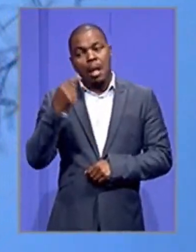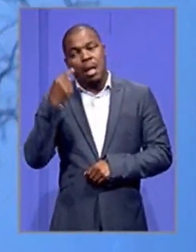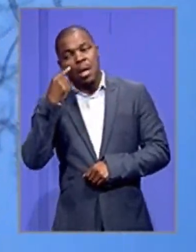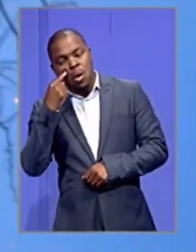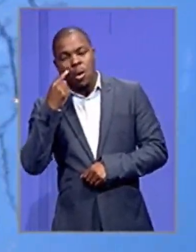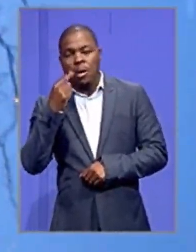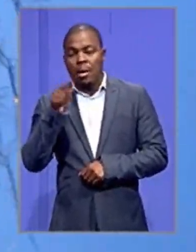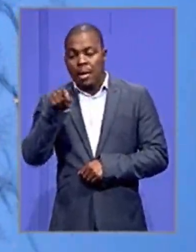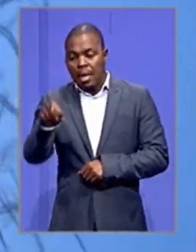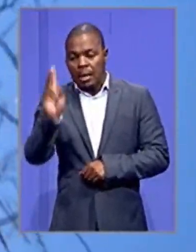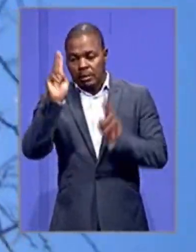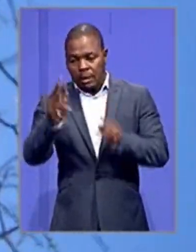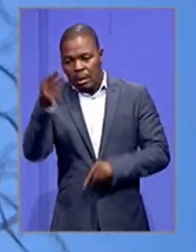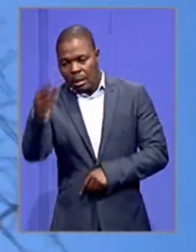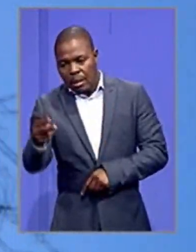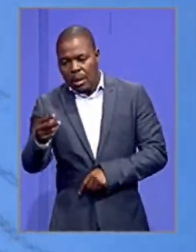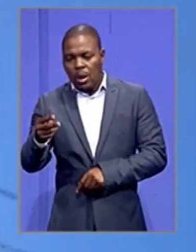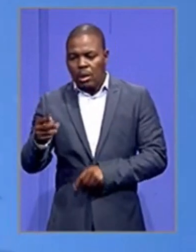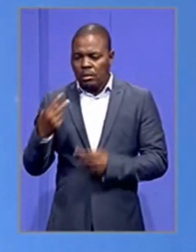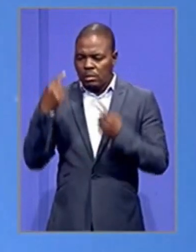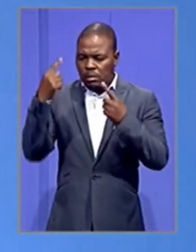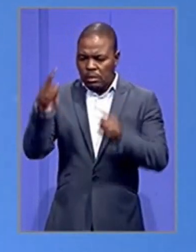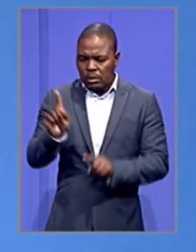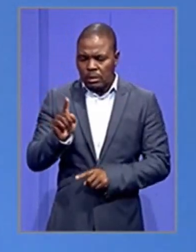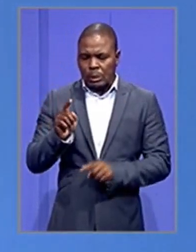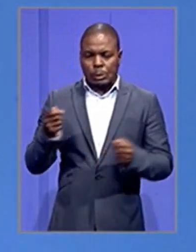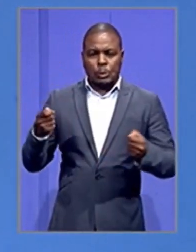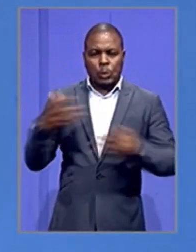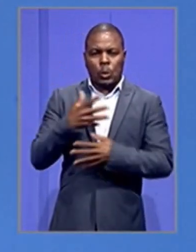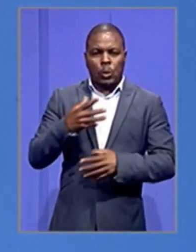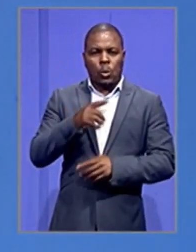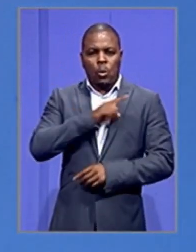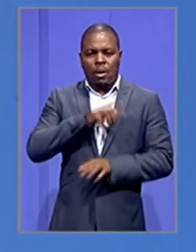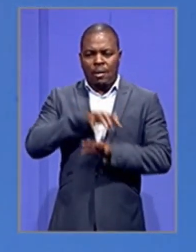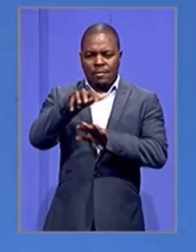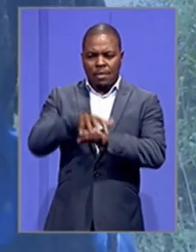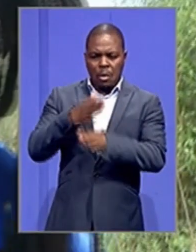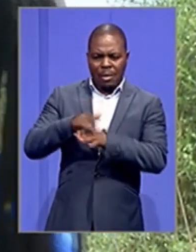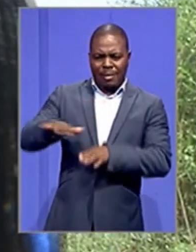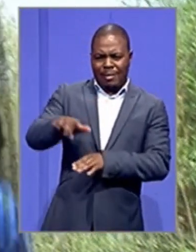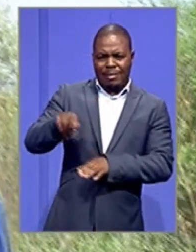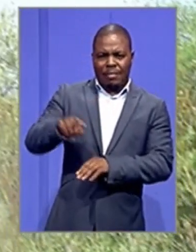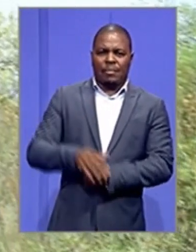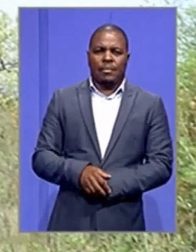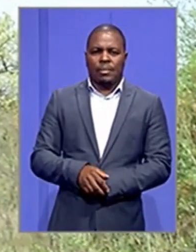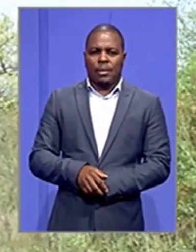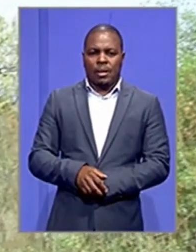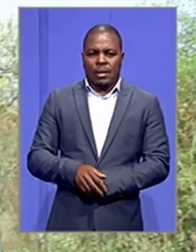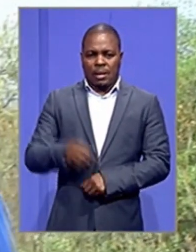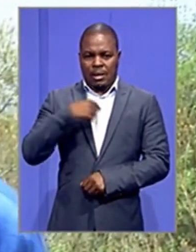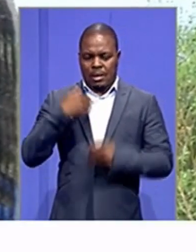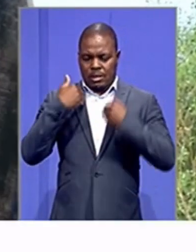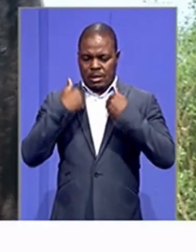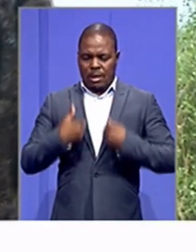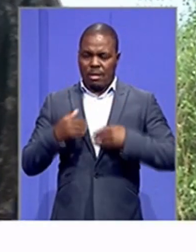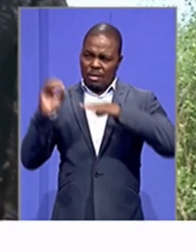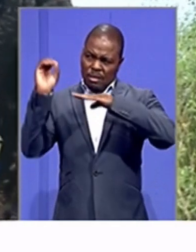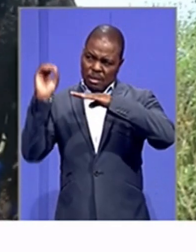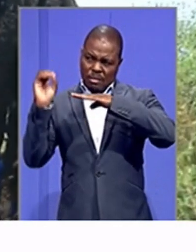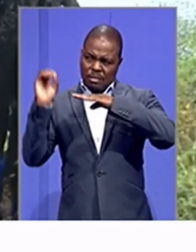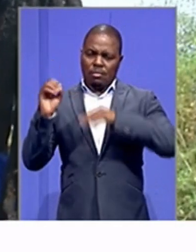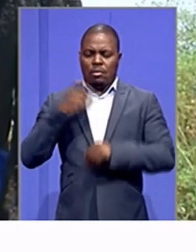o re o ile a garoga matswalo ge a hwetša setopo ka polaseng yeo a šomago go yona. Ke be ke sebela ka mo ke le Sunday thapama, so